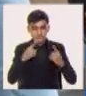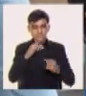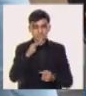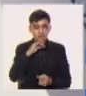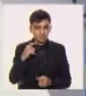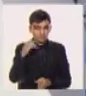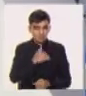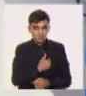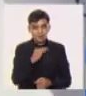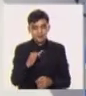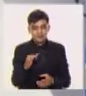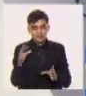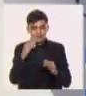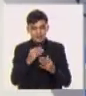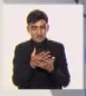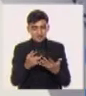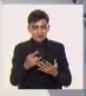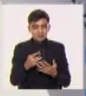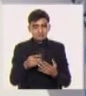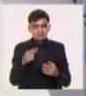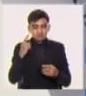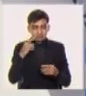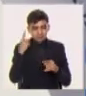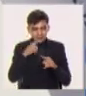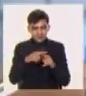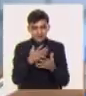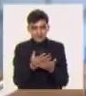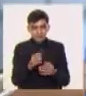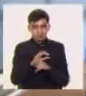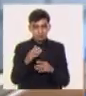том числе об обеспечении необходимыми материалами и оборудованием.